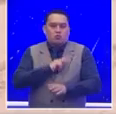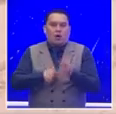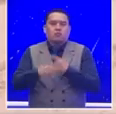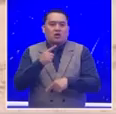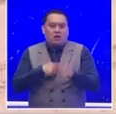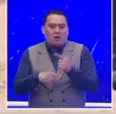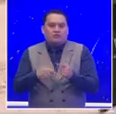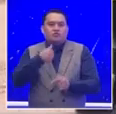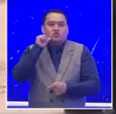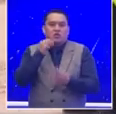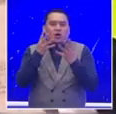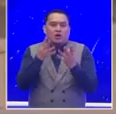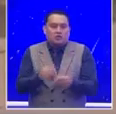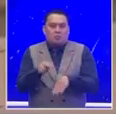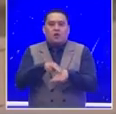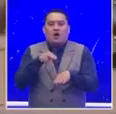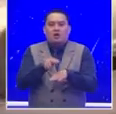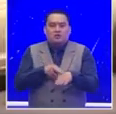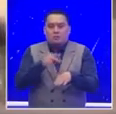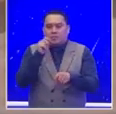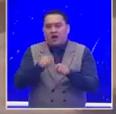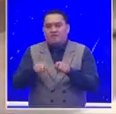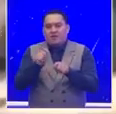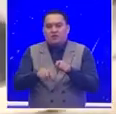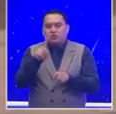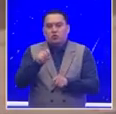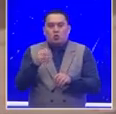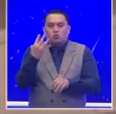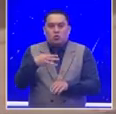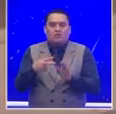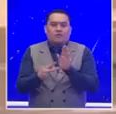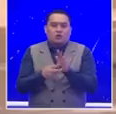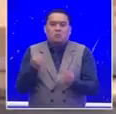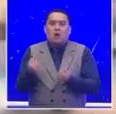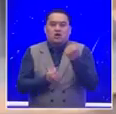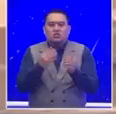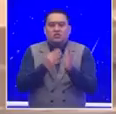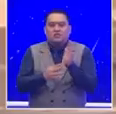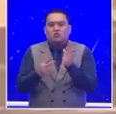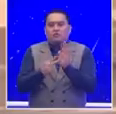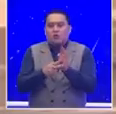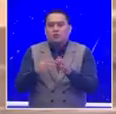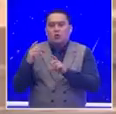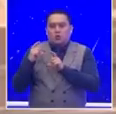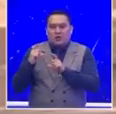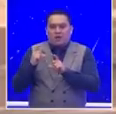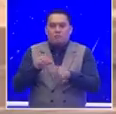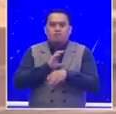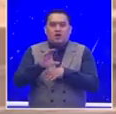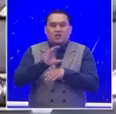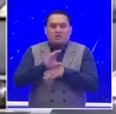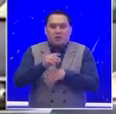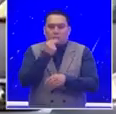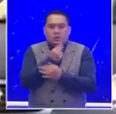обратно. Со вчерашнего дня правоохранительные органы проверили 148 машин, из них 98 грузовые. Они поставляют в